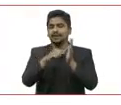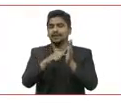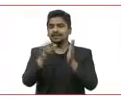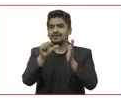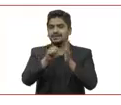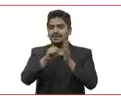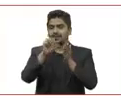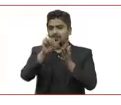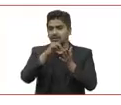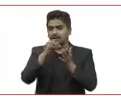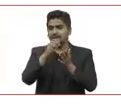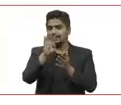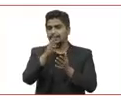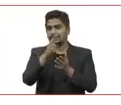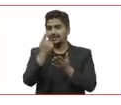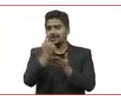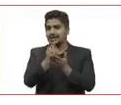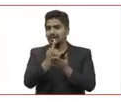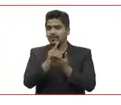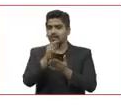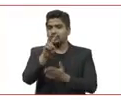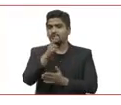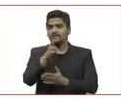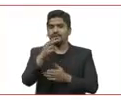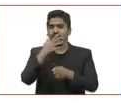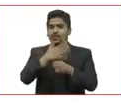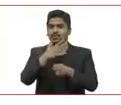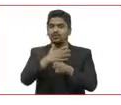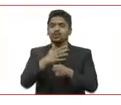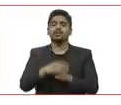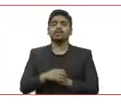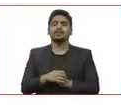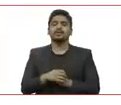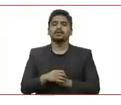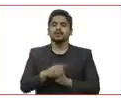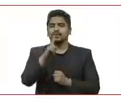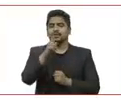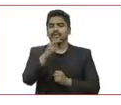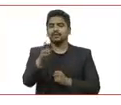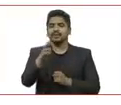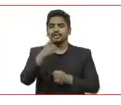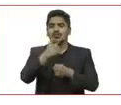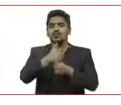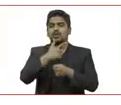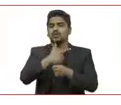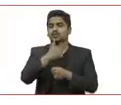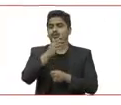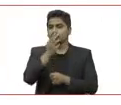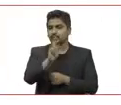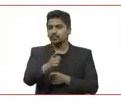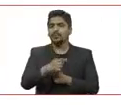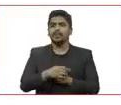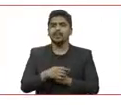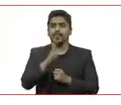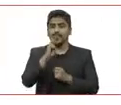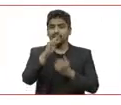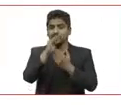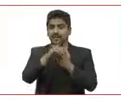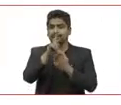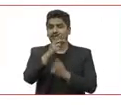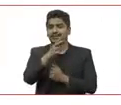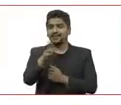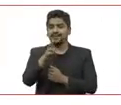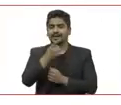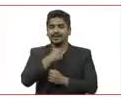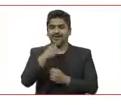भने 4 जना काठमाडौँ जिल्लाका हुनुहुन्छ, 2 जना भक्तपुर जिल्लाको हुनुहुन्छ, 1 जना नुवाकोटको हुनुहुन्छ। यसरी नै 1 जना